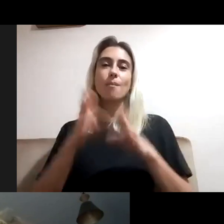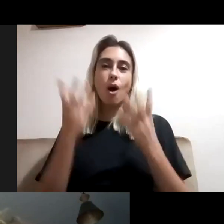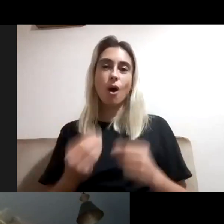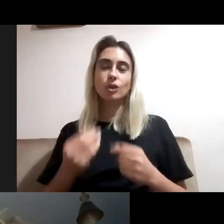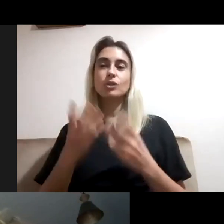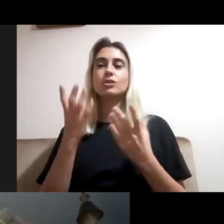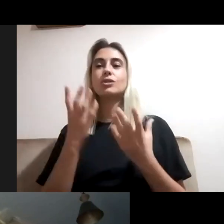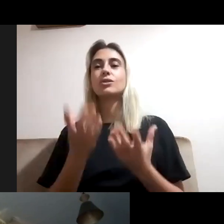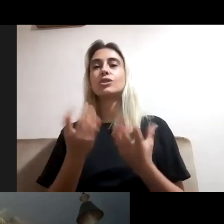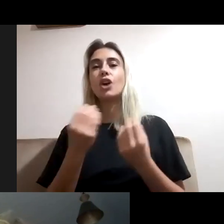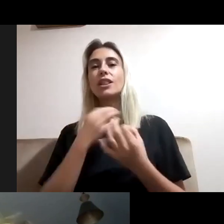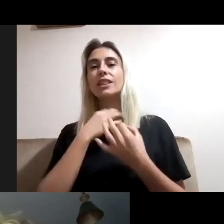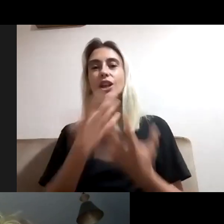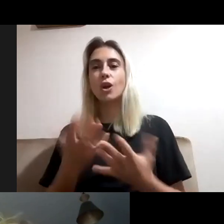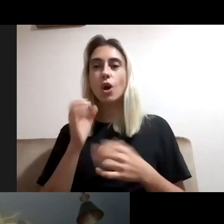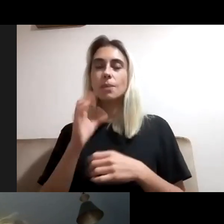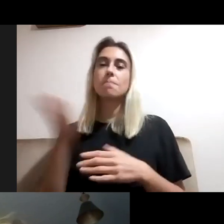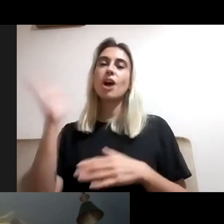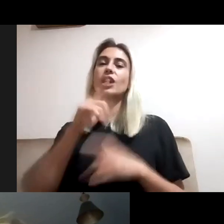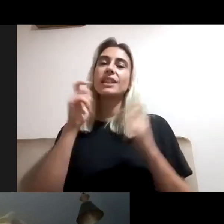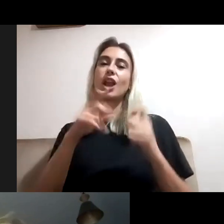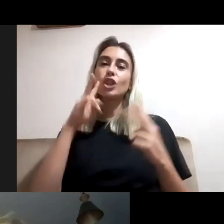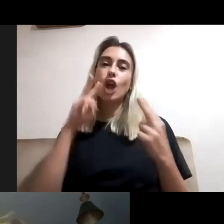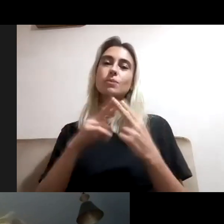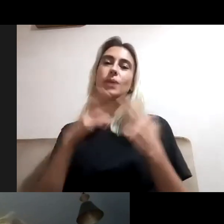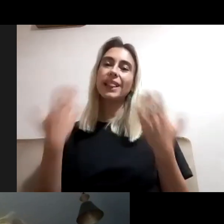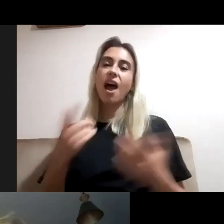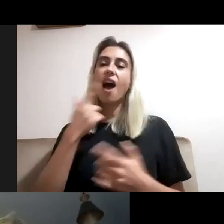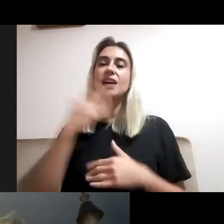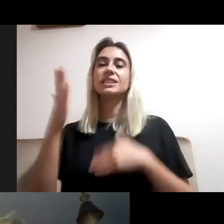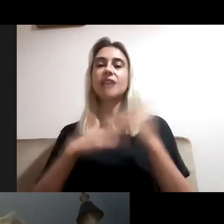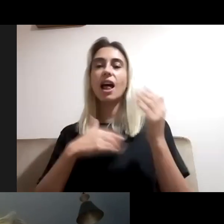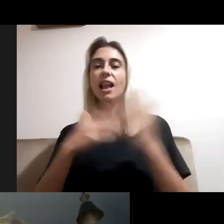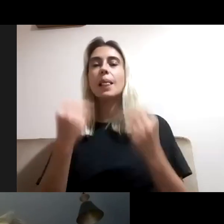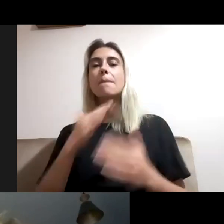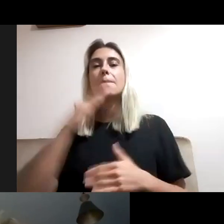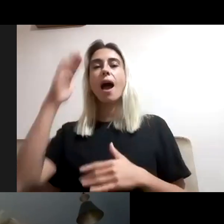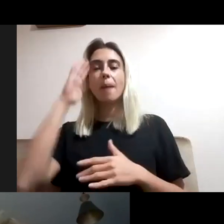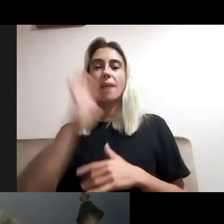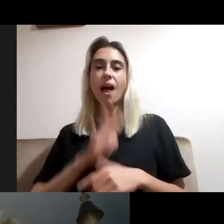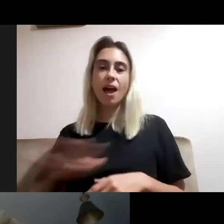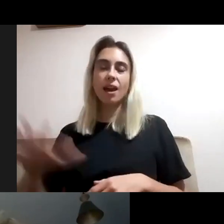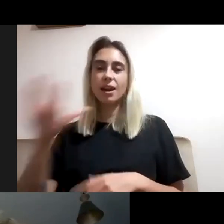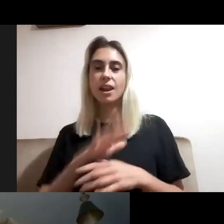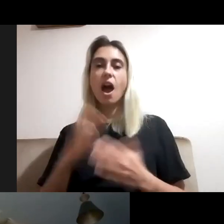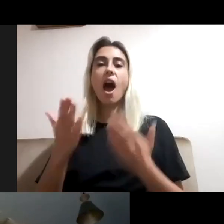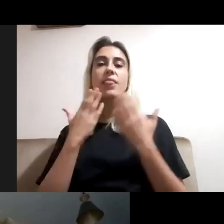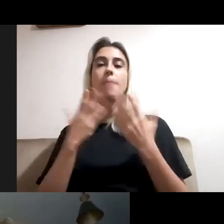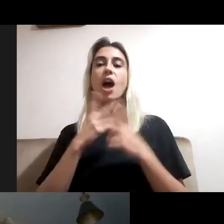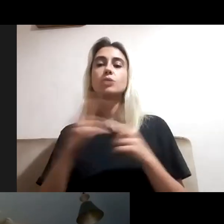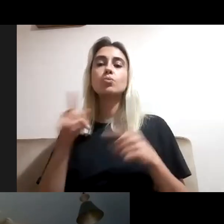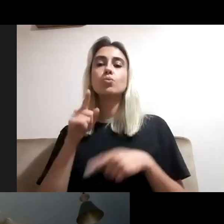başka ortamlarda, başka yerlerde de görüşmek dileğiyle. Ağzınıza sağlık. İyi bayramlar herkese. Akademik açıdan bu işi